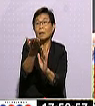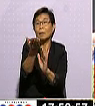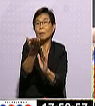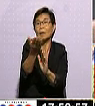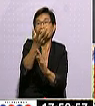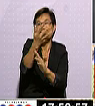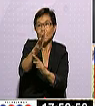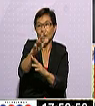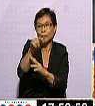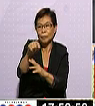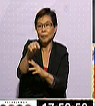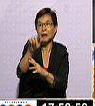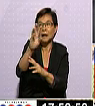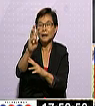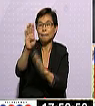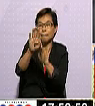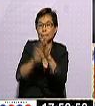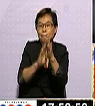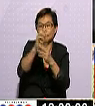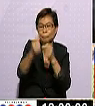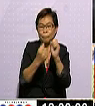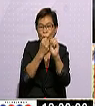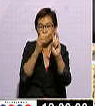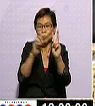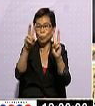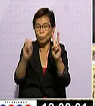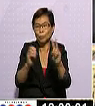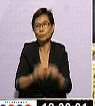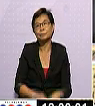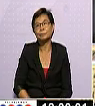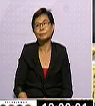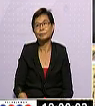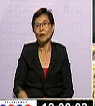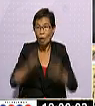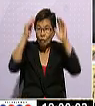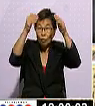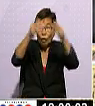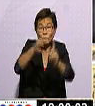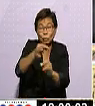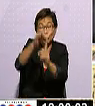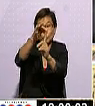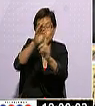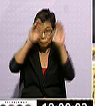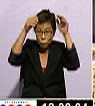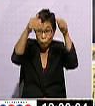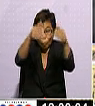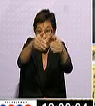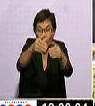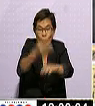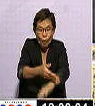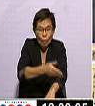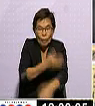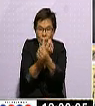kepada RM15.6 bilion untuk tahun 2020. Fokus utama akan bertumpu bagi menambah